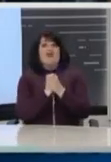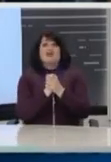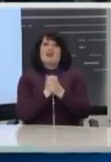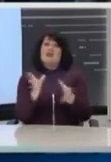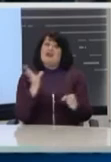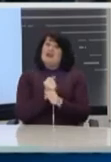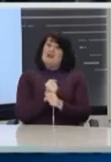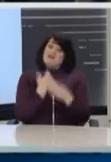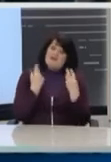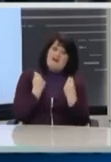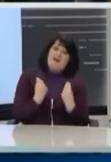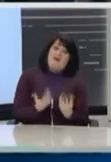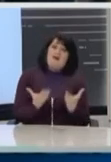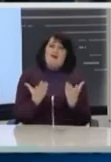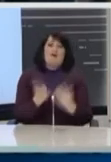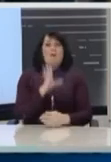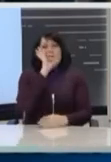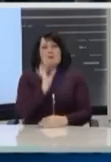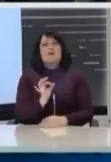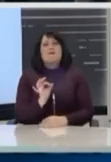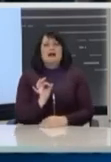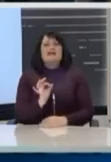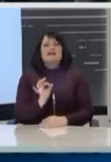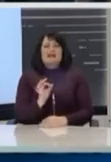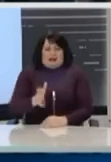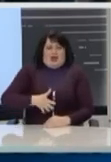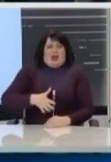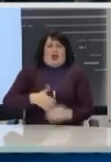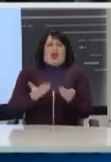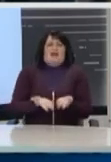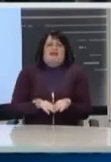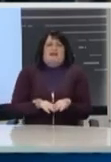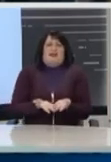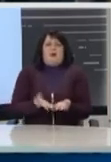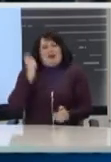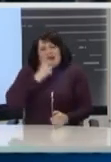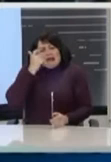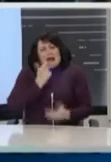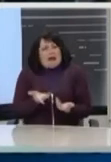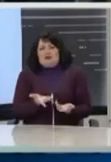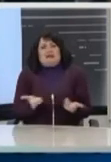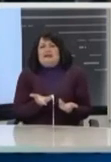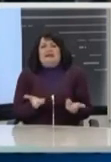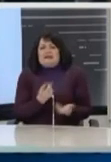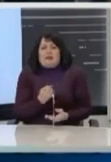επίτευγμα, το οποίο πραγματικά είναι για γέλια και για κλάματα.